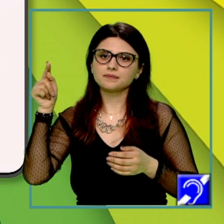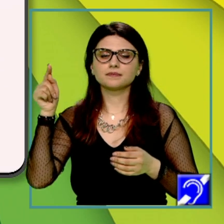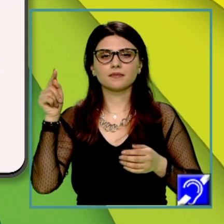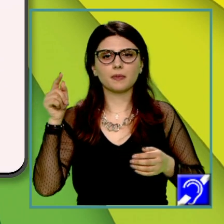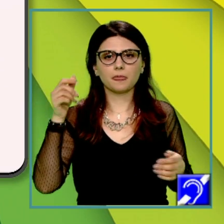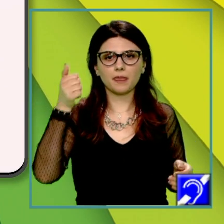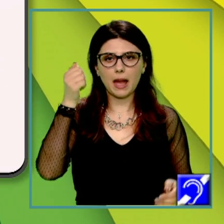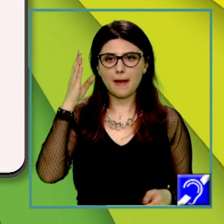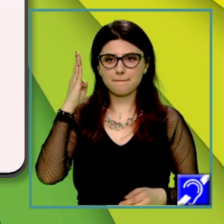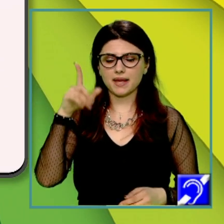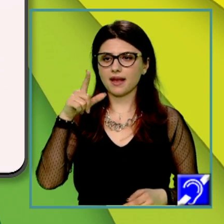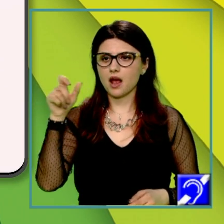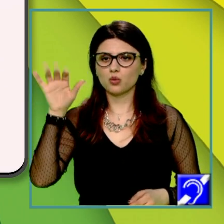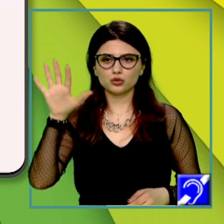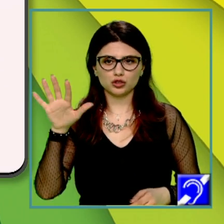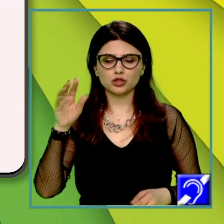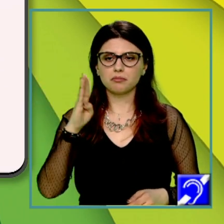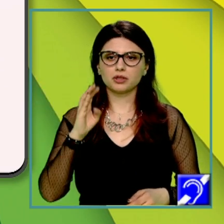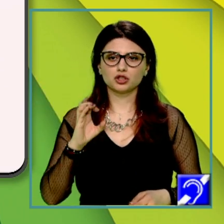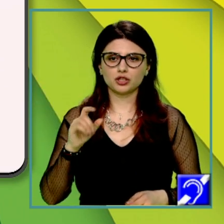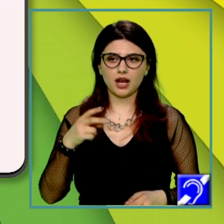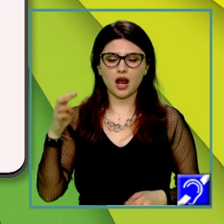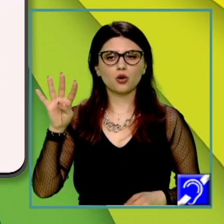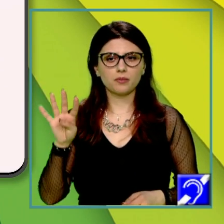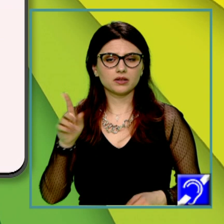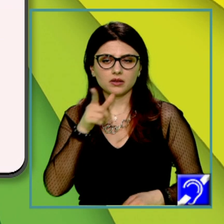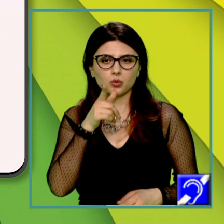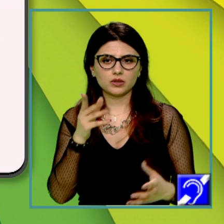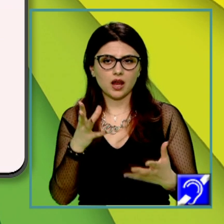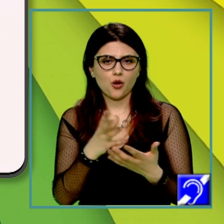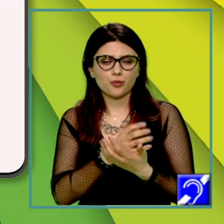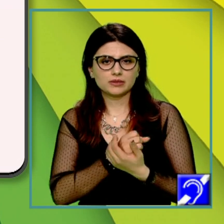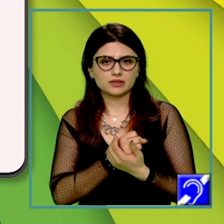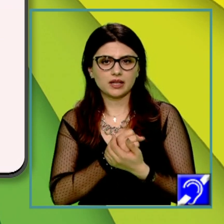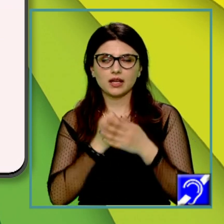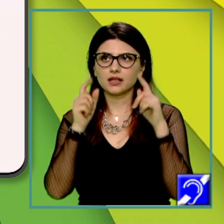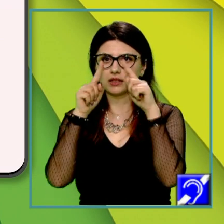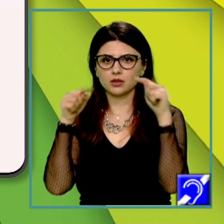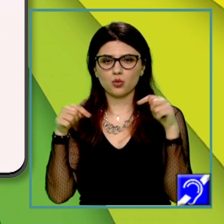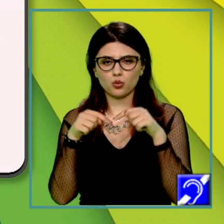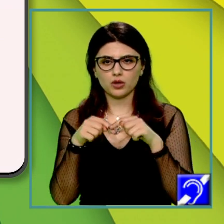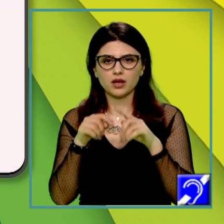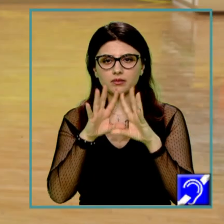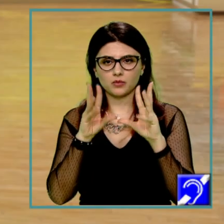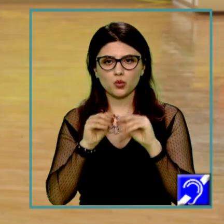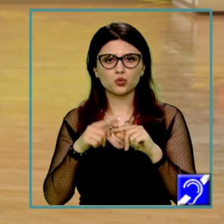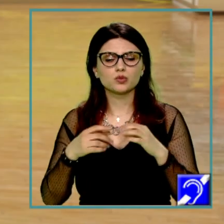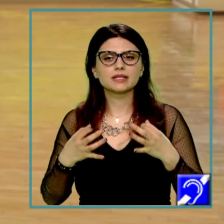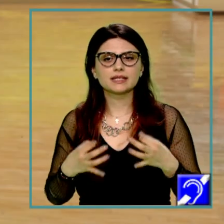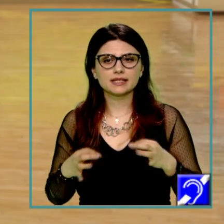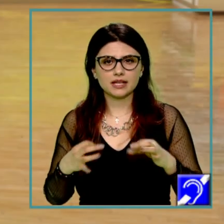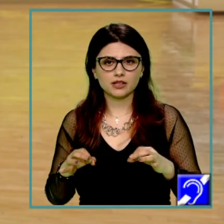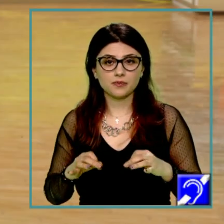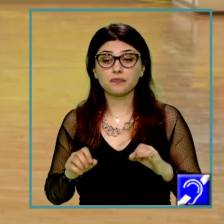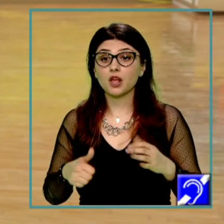egal cu 5 și b c egal cu patru de unde obținem aria triunghiului a b c egal tot cu 10 cea de a